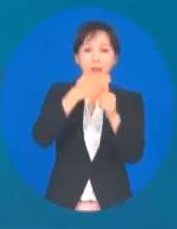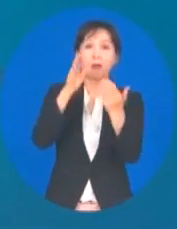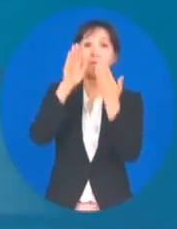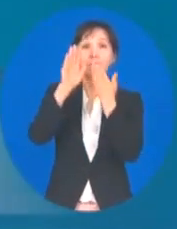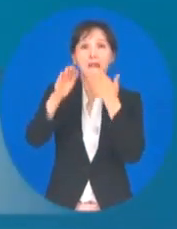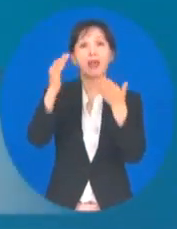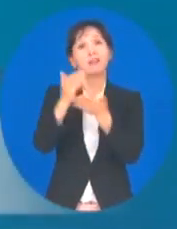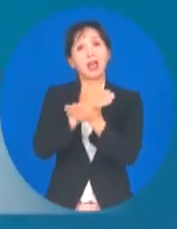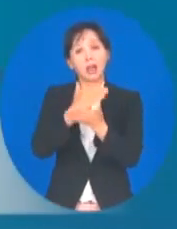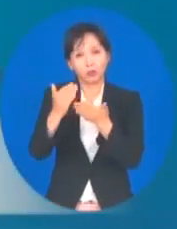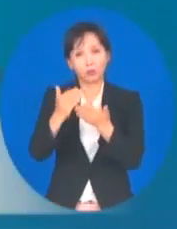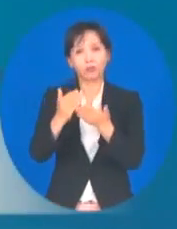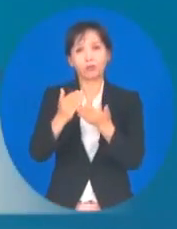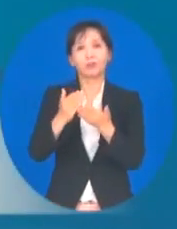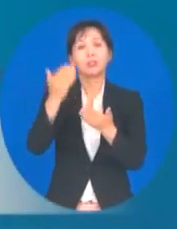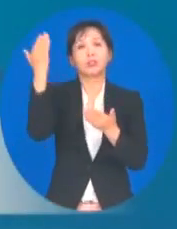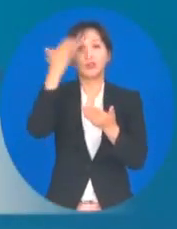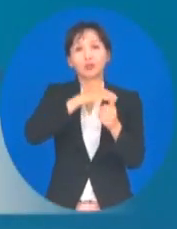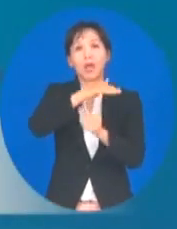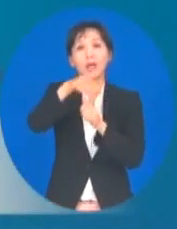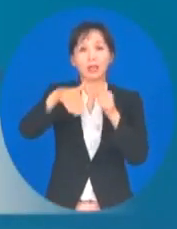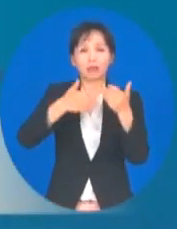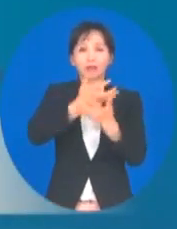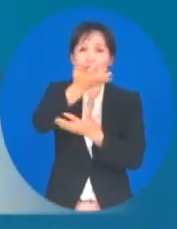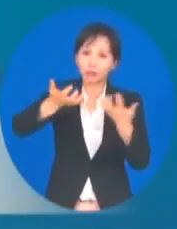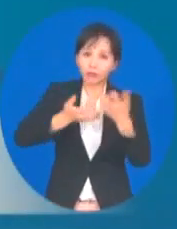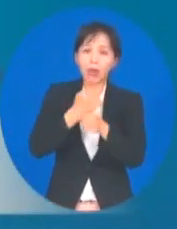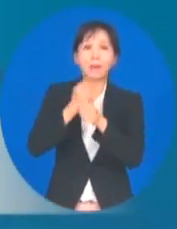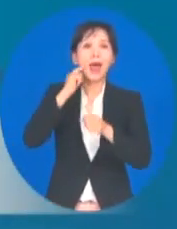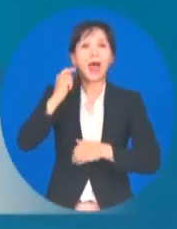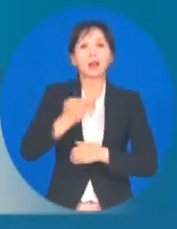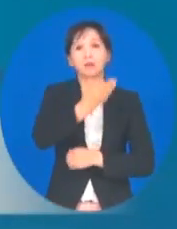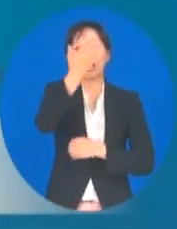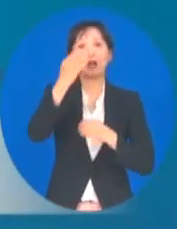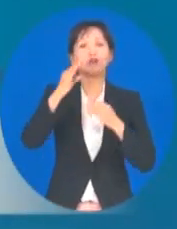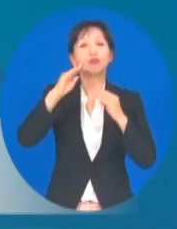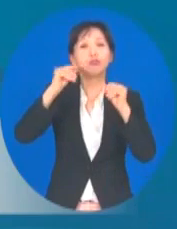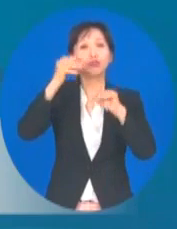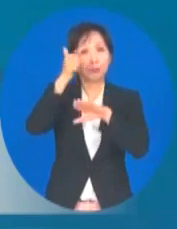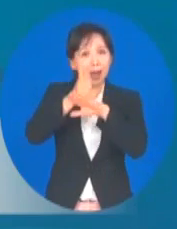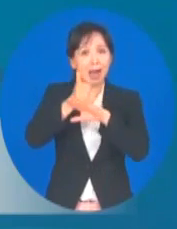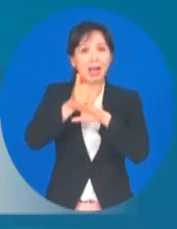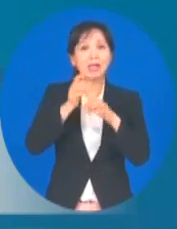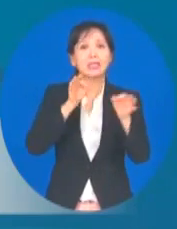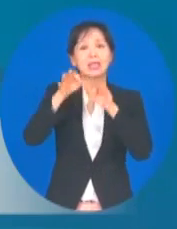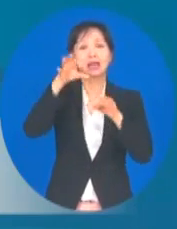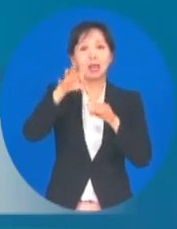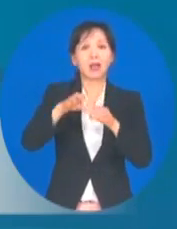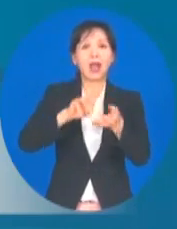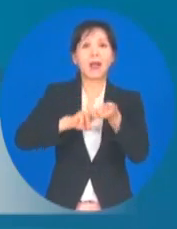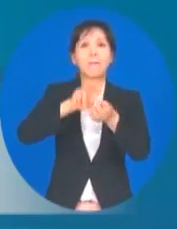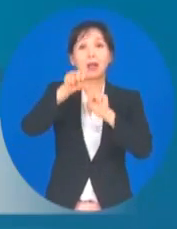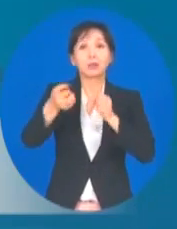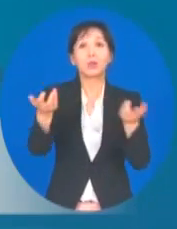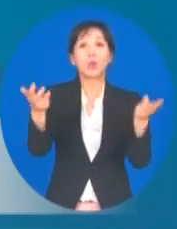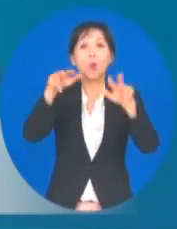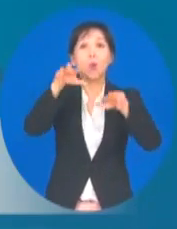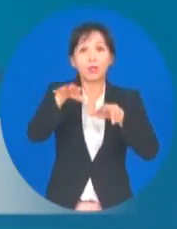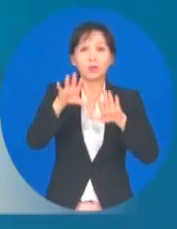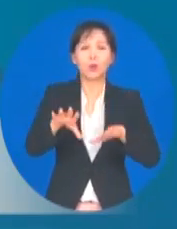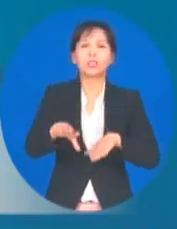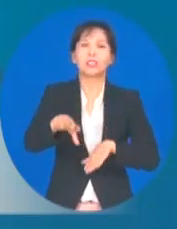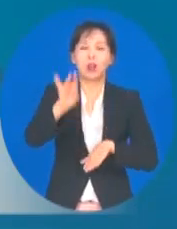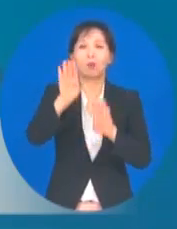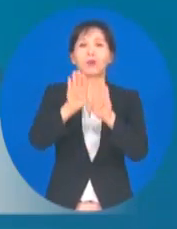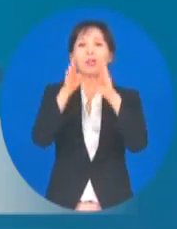환경, 미래, 나눔, 순환경제를 생각하는 아름다운 주말 장터가 지난 16일 제천 한방 엑스포 공원에서